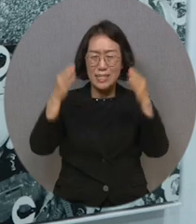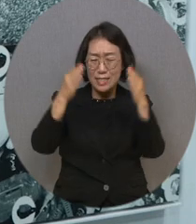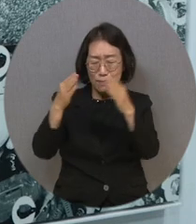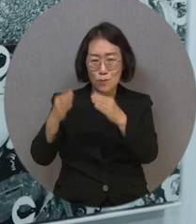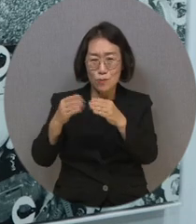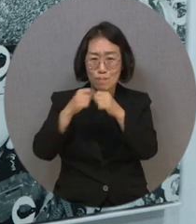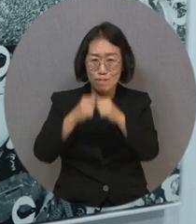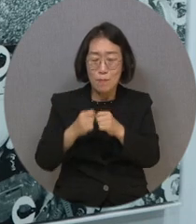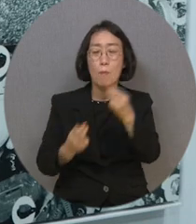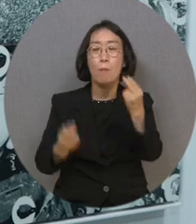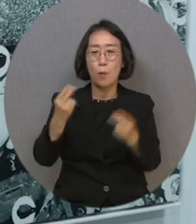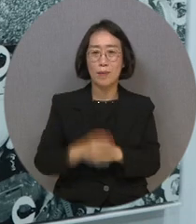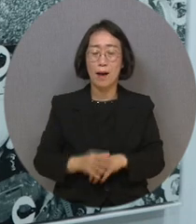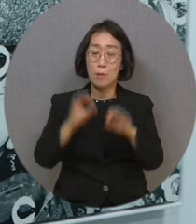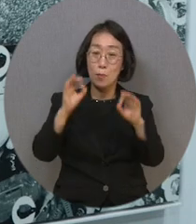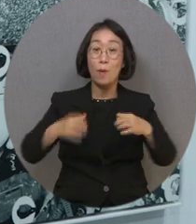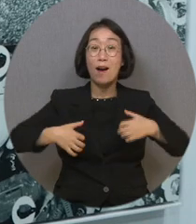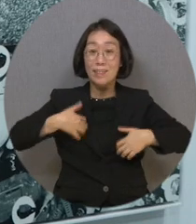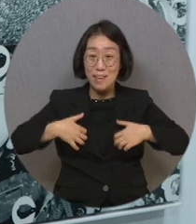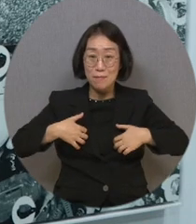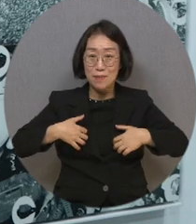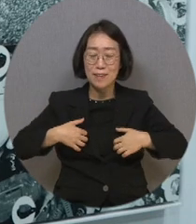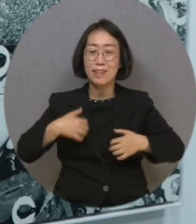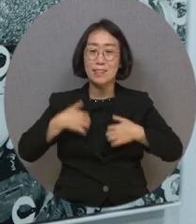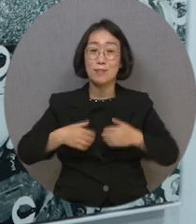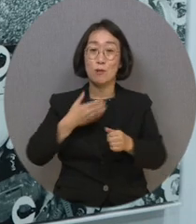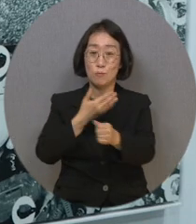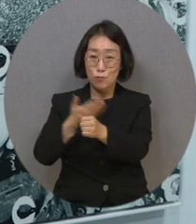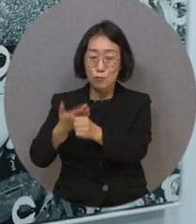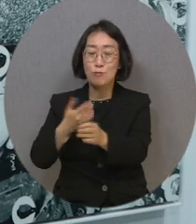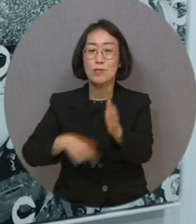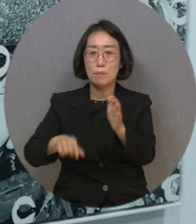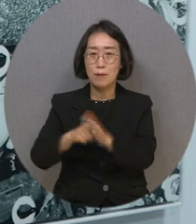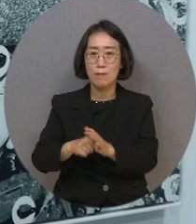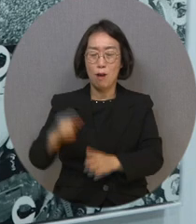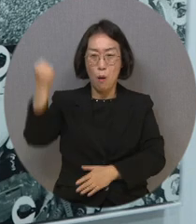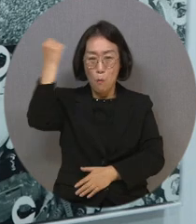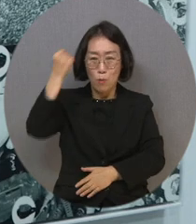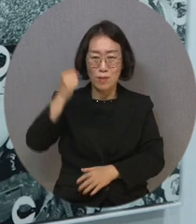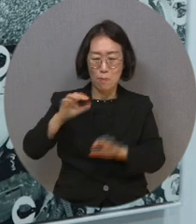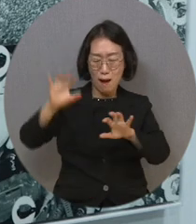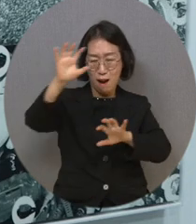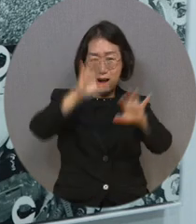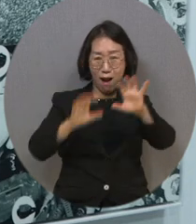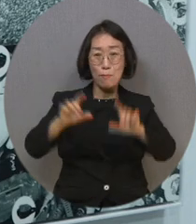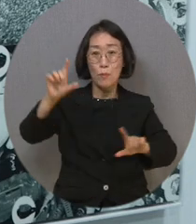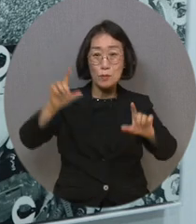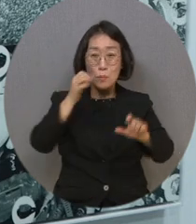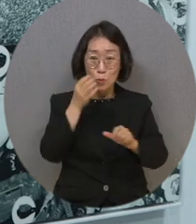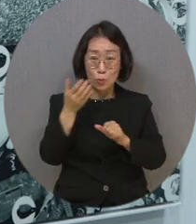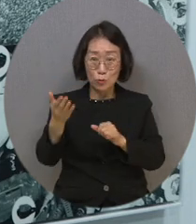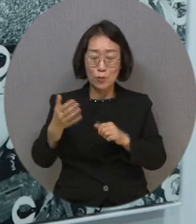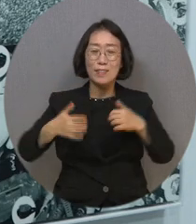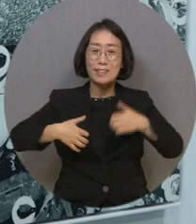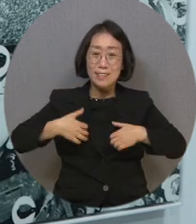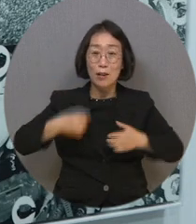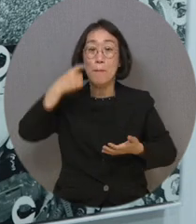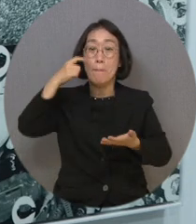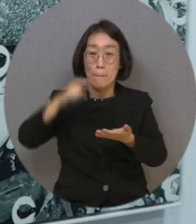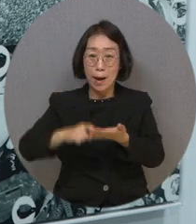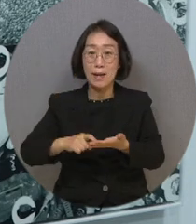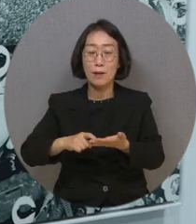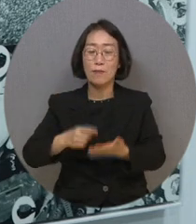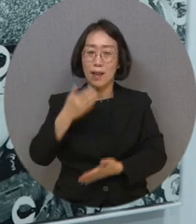집중하기보다 유쾌함과 재미를 주고자 작업을 통해 복잡하게 얽힌 현실 속에서 즐거움을 찾는